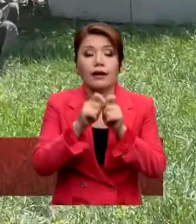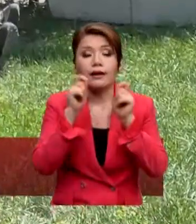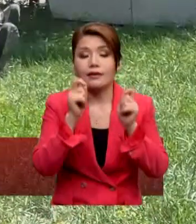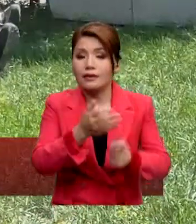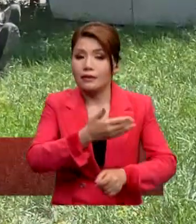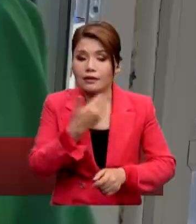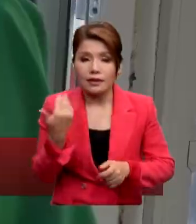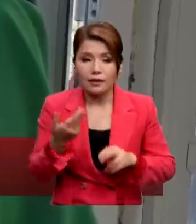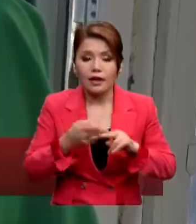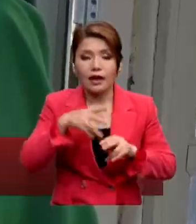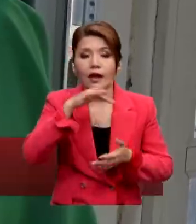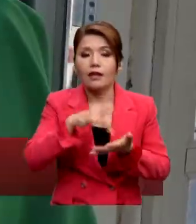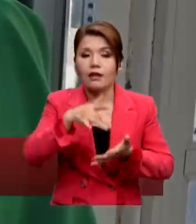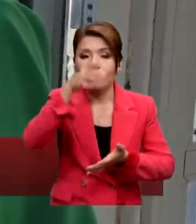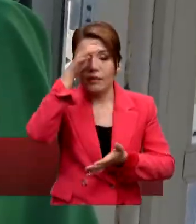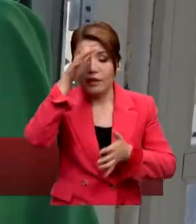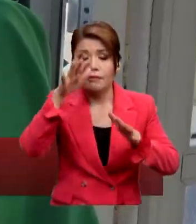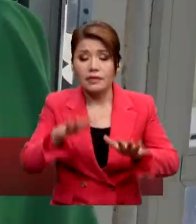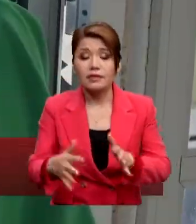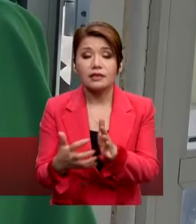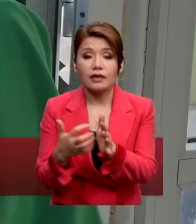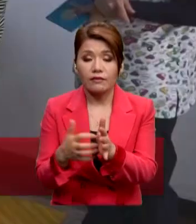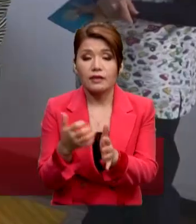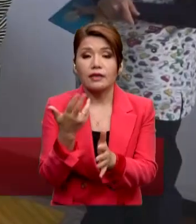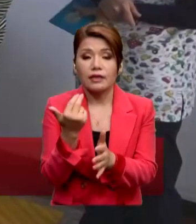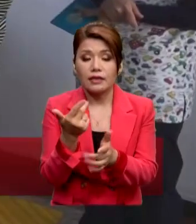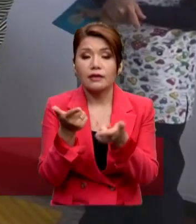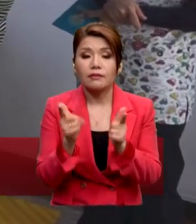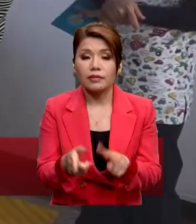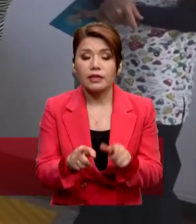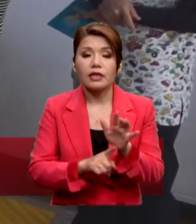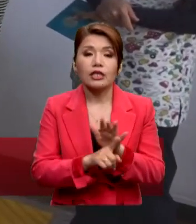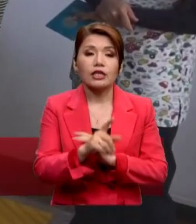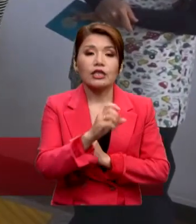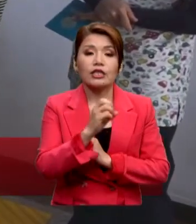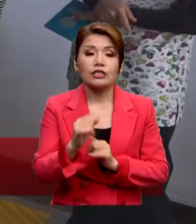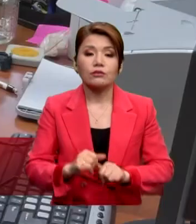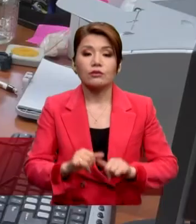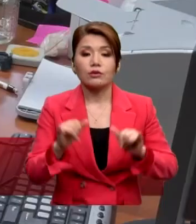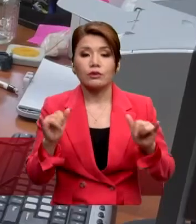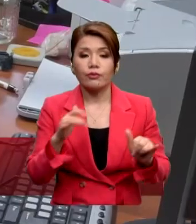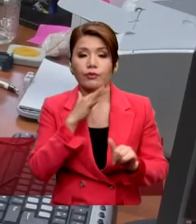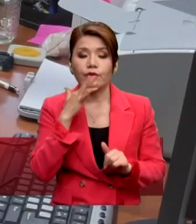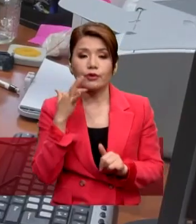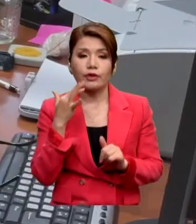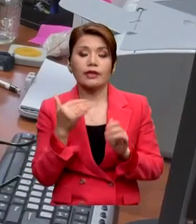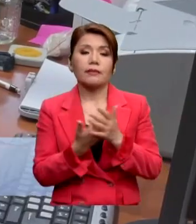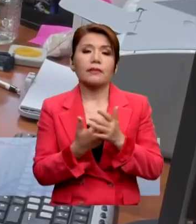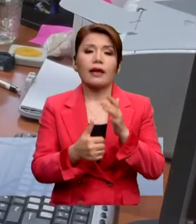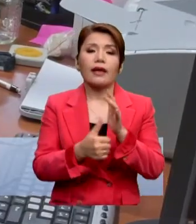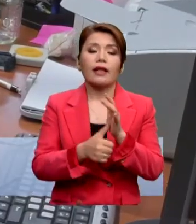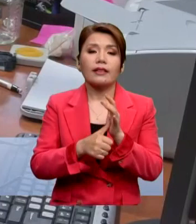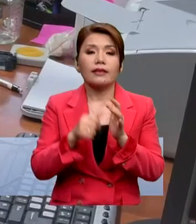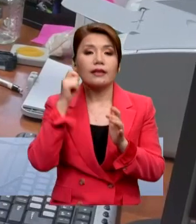айтады. Ал қалалық білім бөлімі орын тапшылығы барын жасырмады. Бұған әуелгі себеп ел санының еселенуі. 6-ға толған